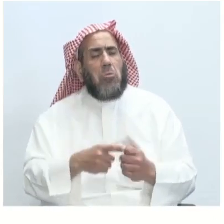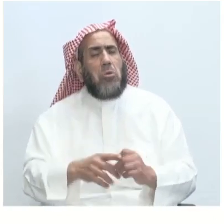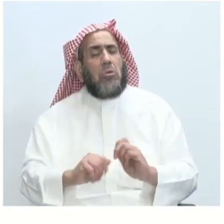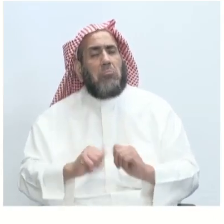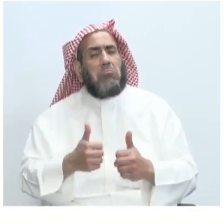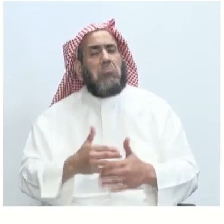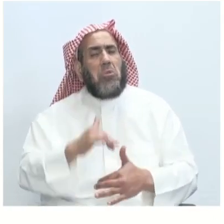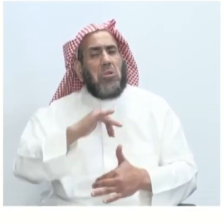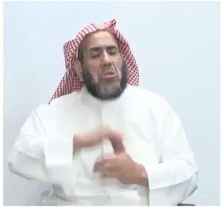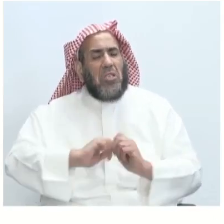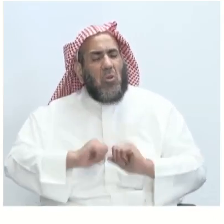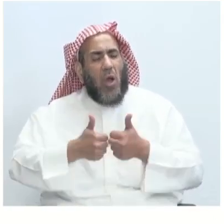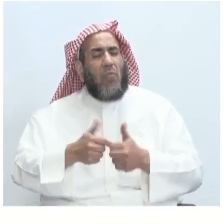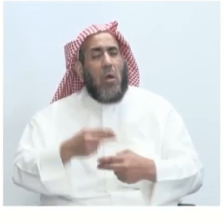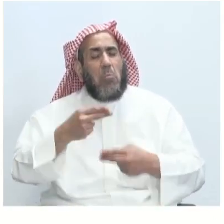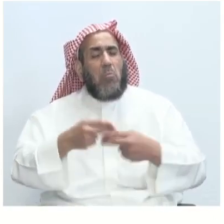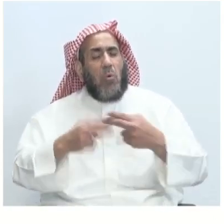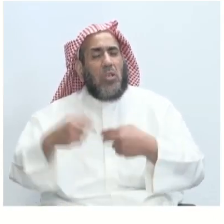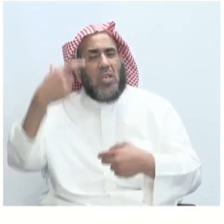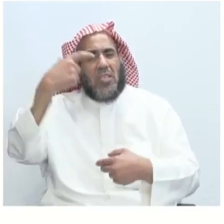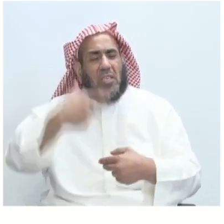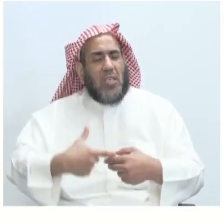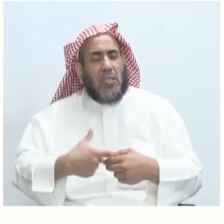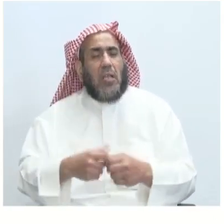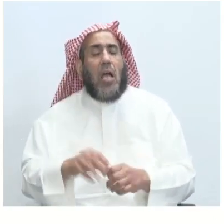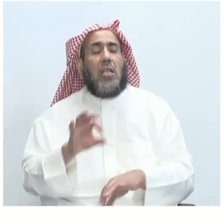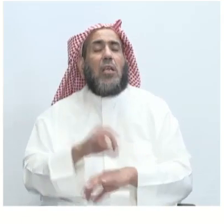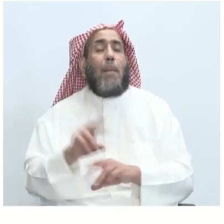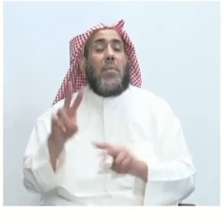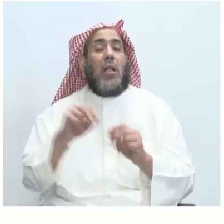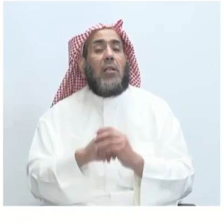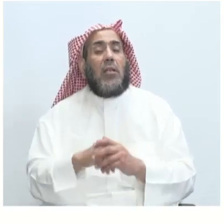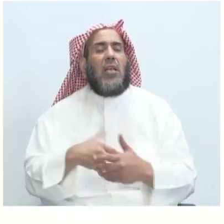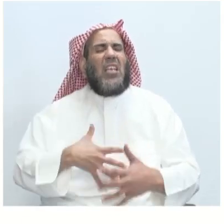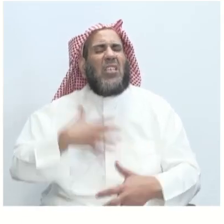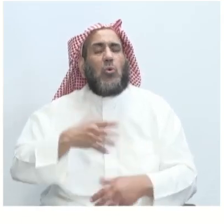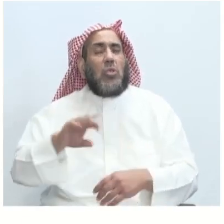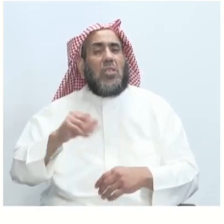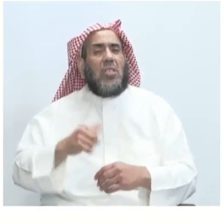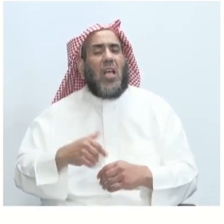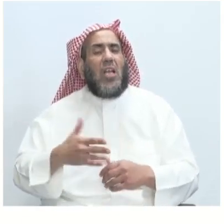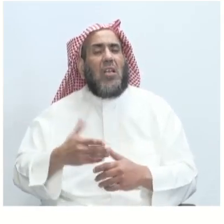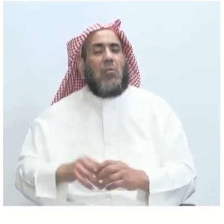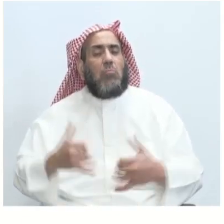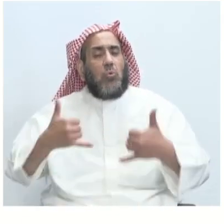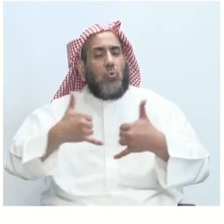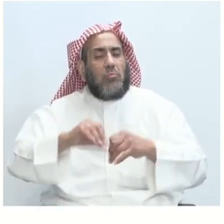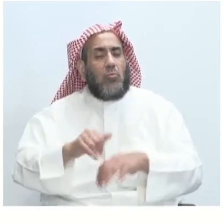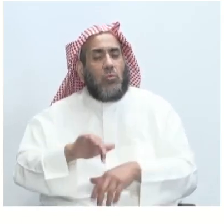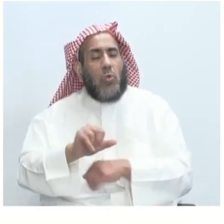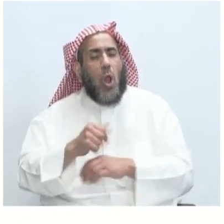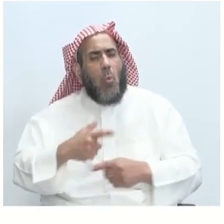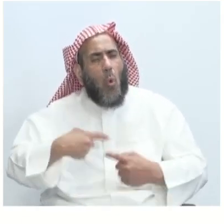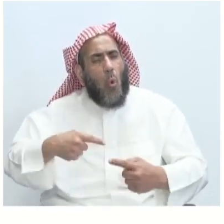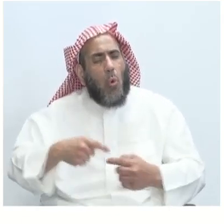هي من مكونات شخصيه الانسان مثال ان شعور صالح بوجود الدافع الجنسي